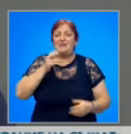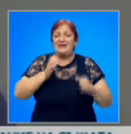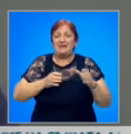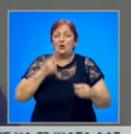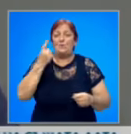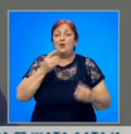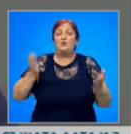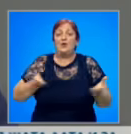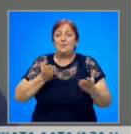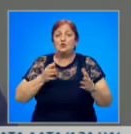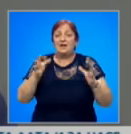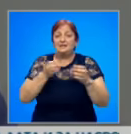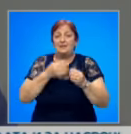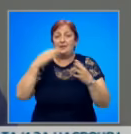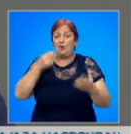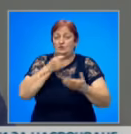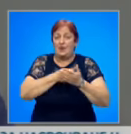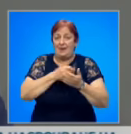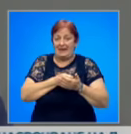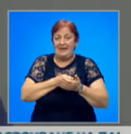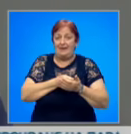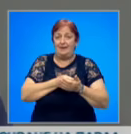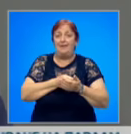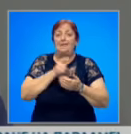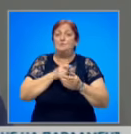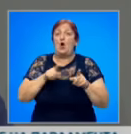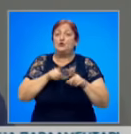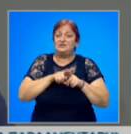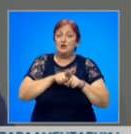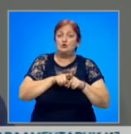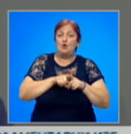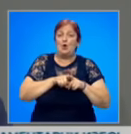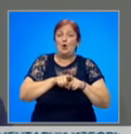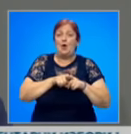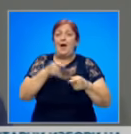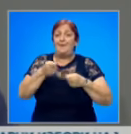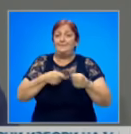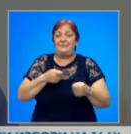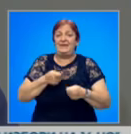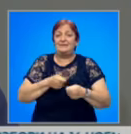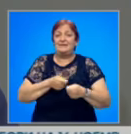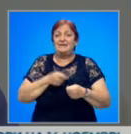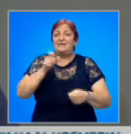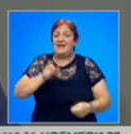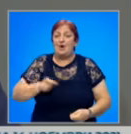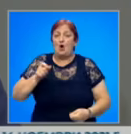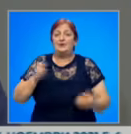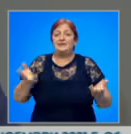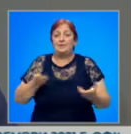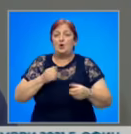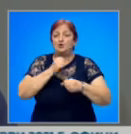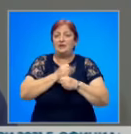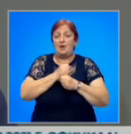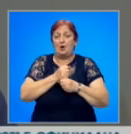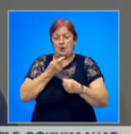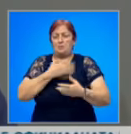Първо, започнаха да се събират повече пари в хазната, но също така бизнеса и хората започнаха да